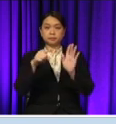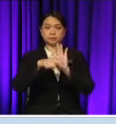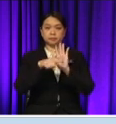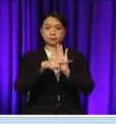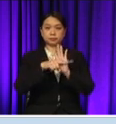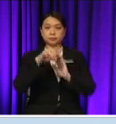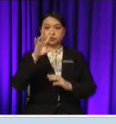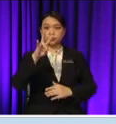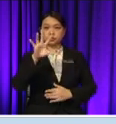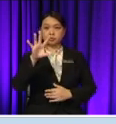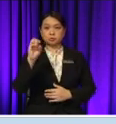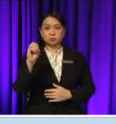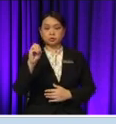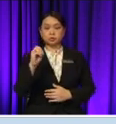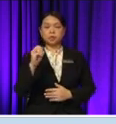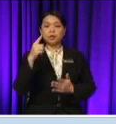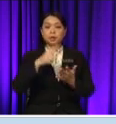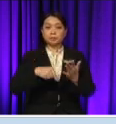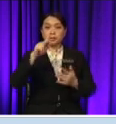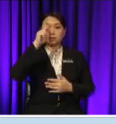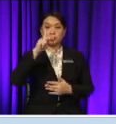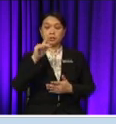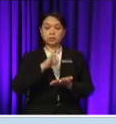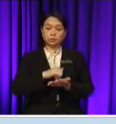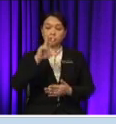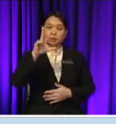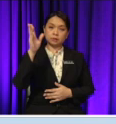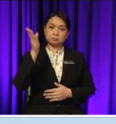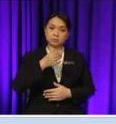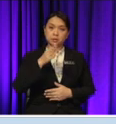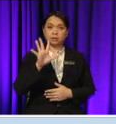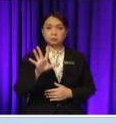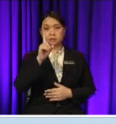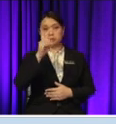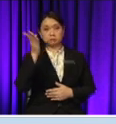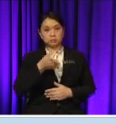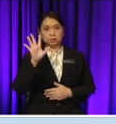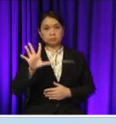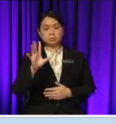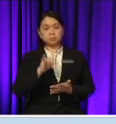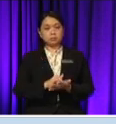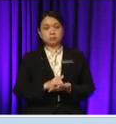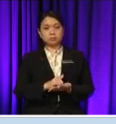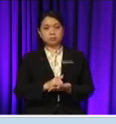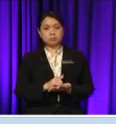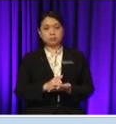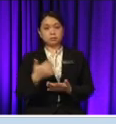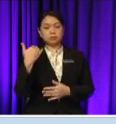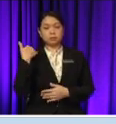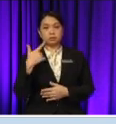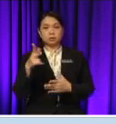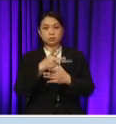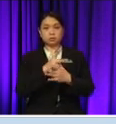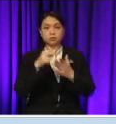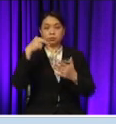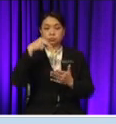kosong apakah itu 3/5 1/5 1/5 itu adalah kongsi untung yang